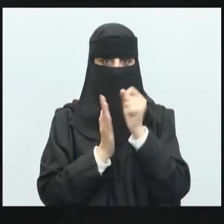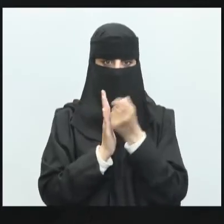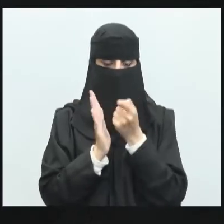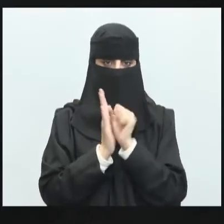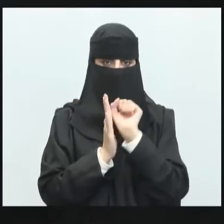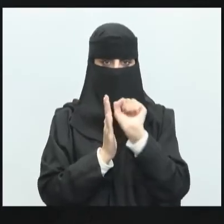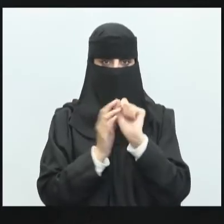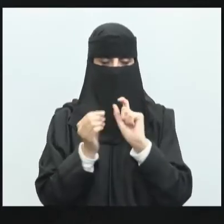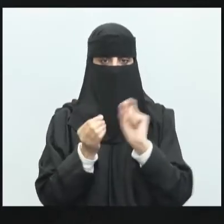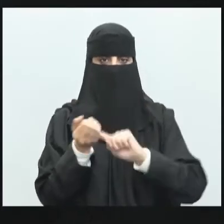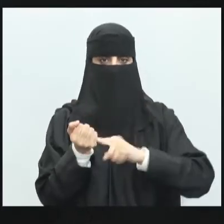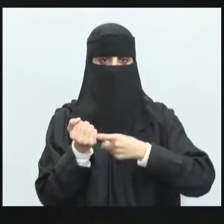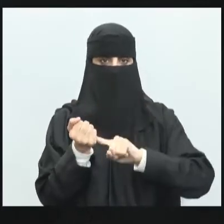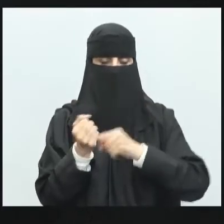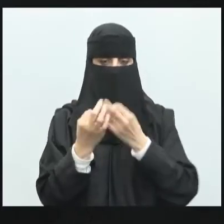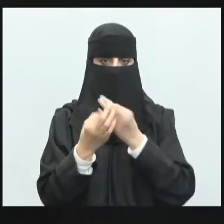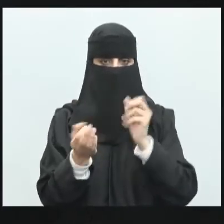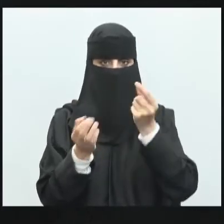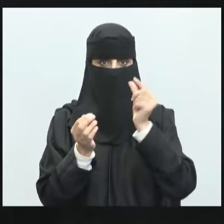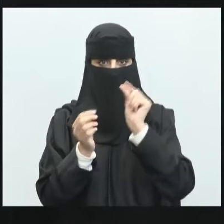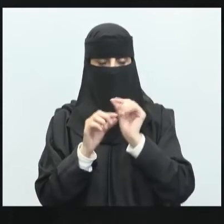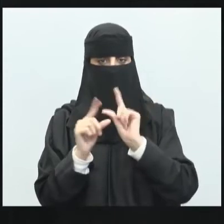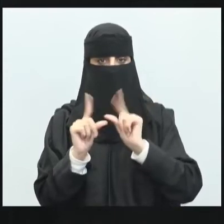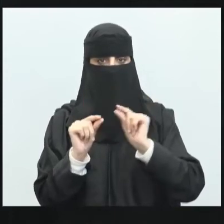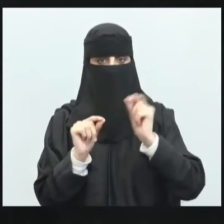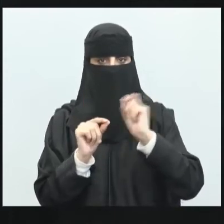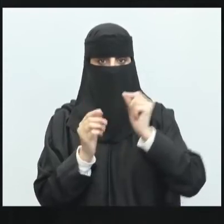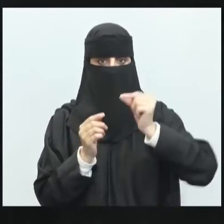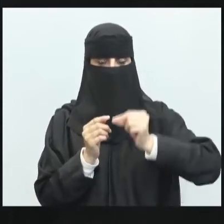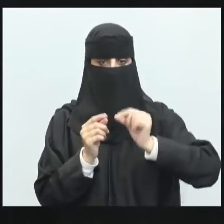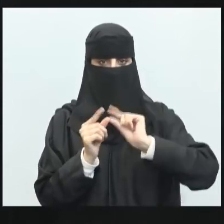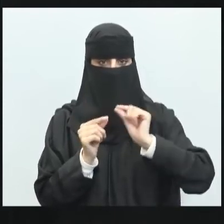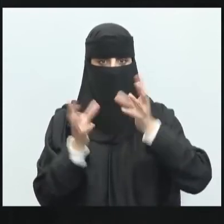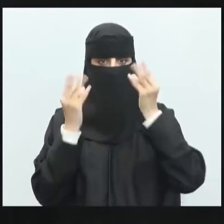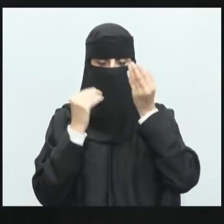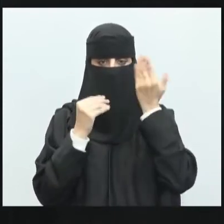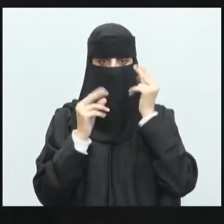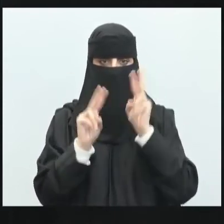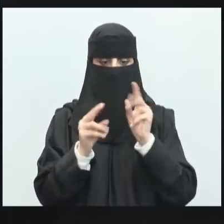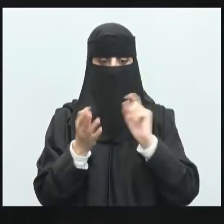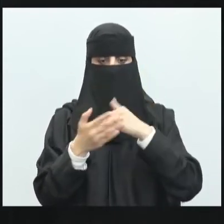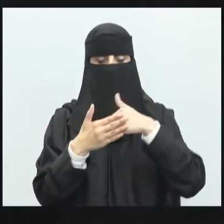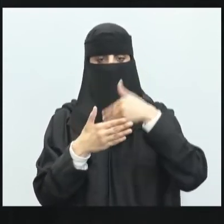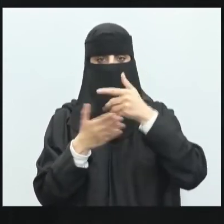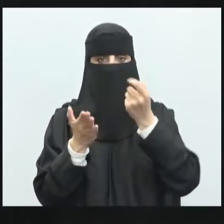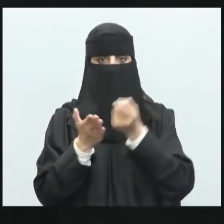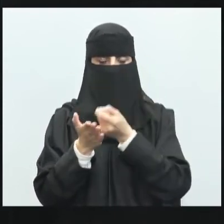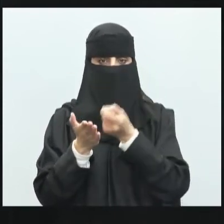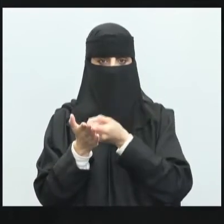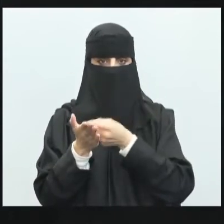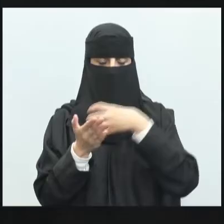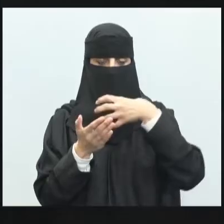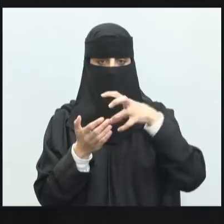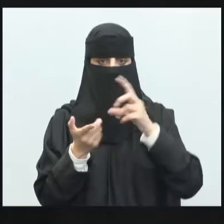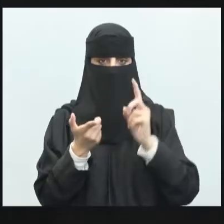وكذلك القلم امسك بالقلم جيدا كما تعلمت ثم قم بكتابه الفكره